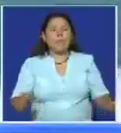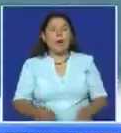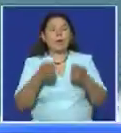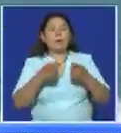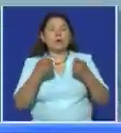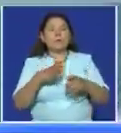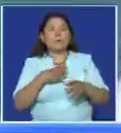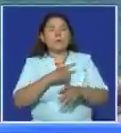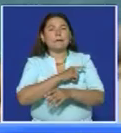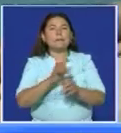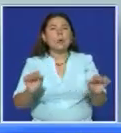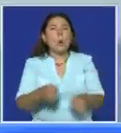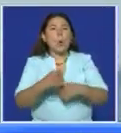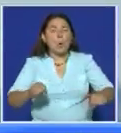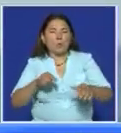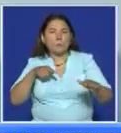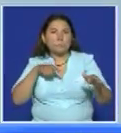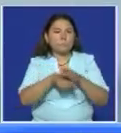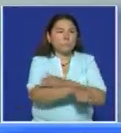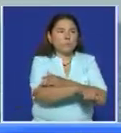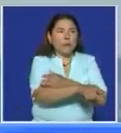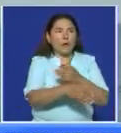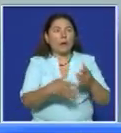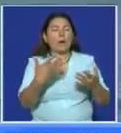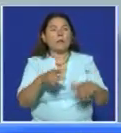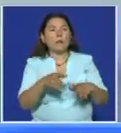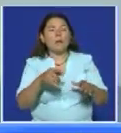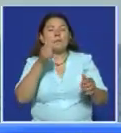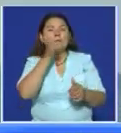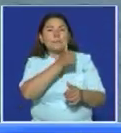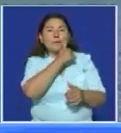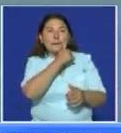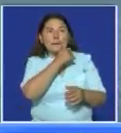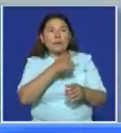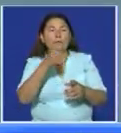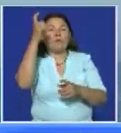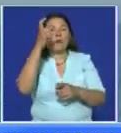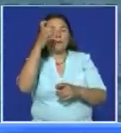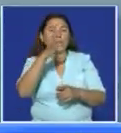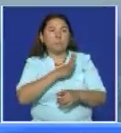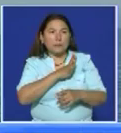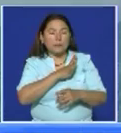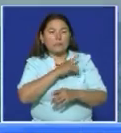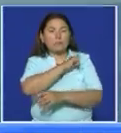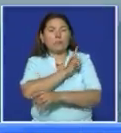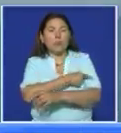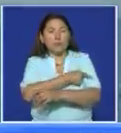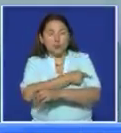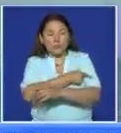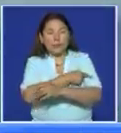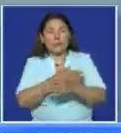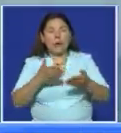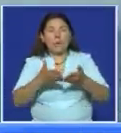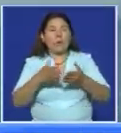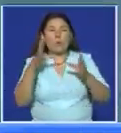Правонарушители, прибавив скорости, начали уходить от погони. От камеры свои лица они поспешили скрыть. Прозвучали предупредительные выстрелы. Мощность инспекторского судна